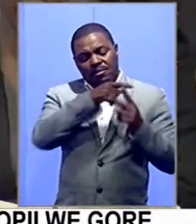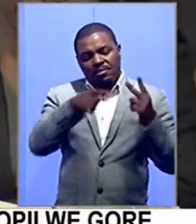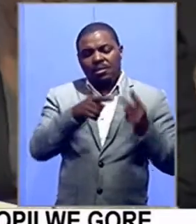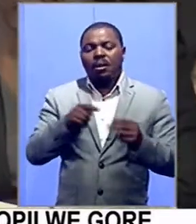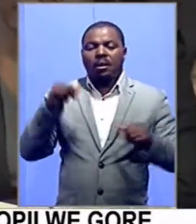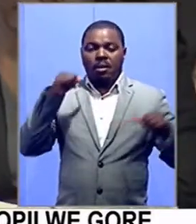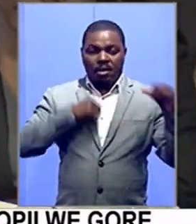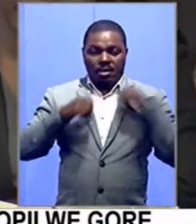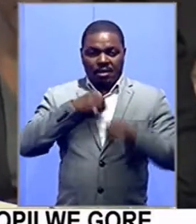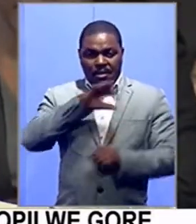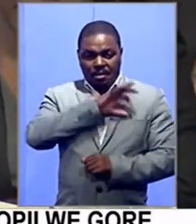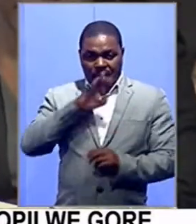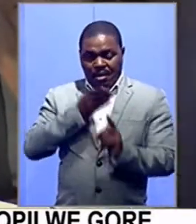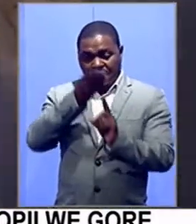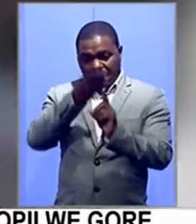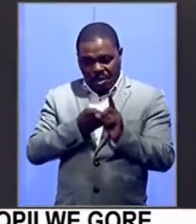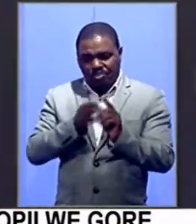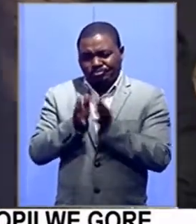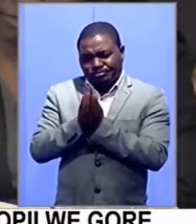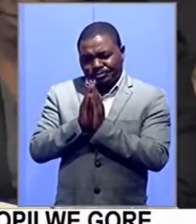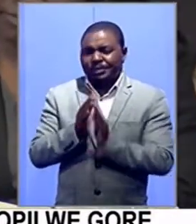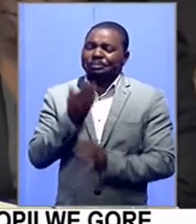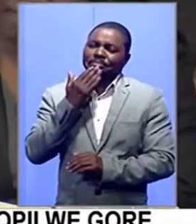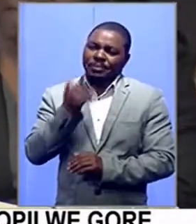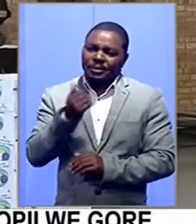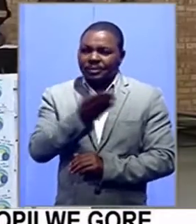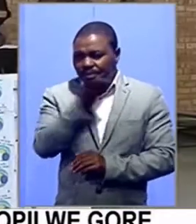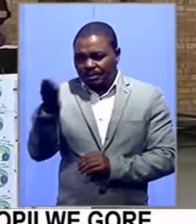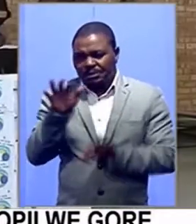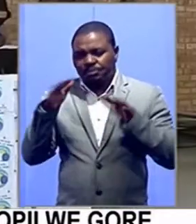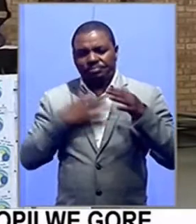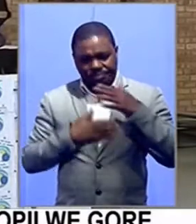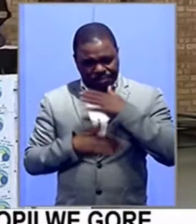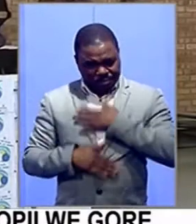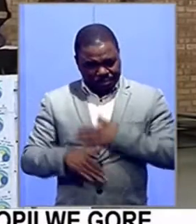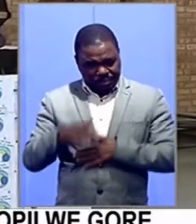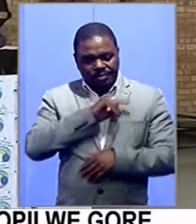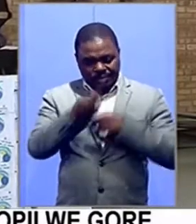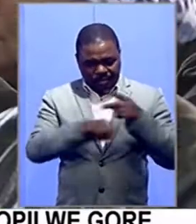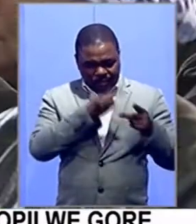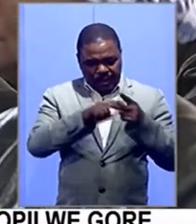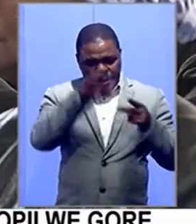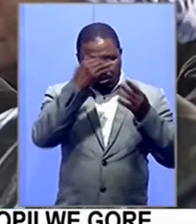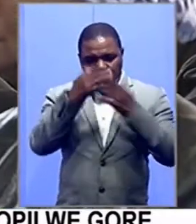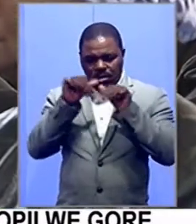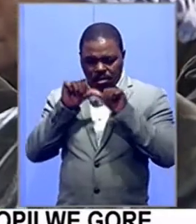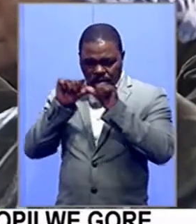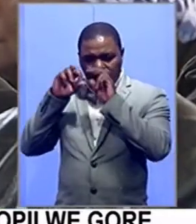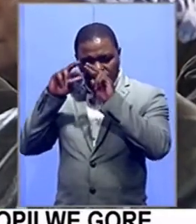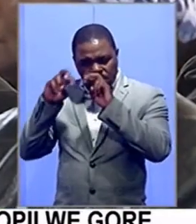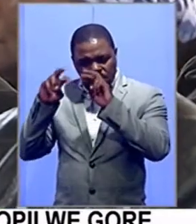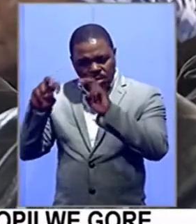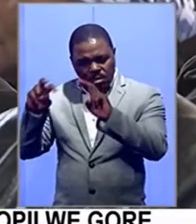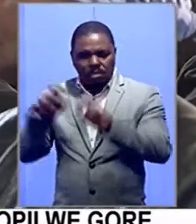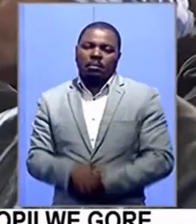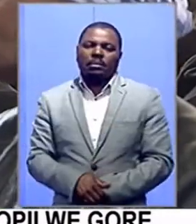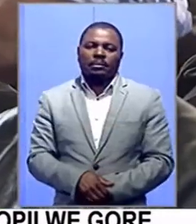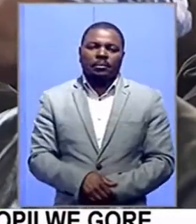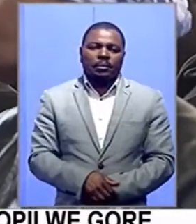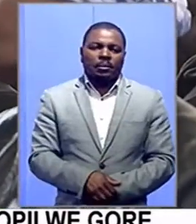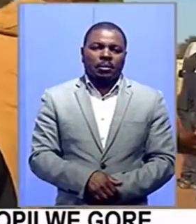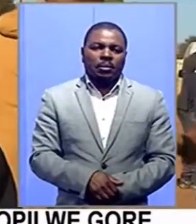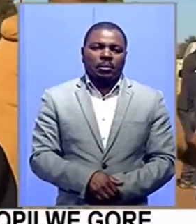o sa tshwere wa Mogale City o ikuetse gore go digwe makgwafo go letla mapodisi go tswelela ka dipatlisiso. From